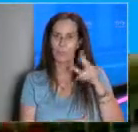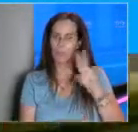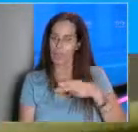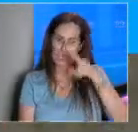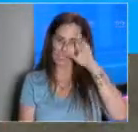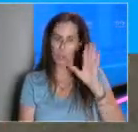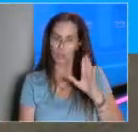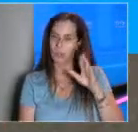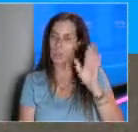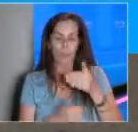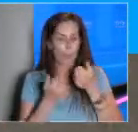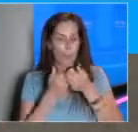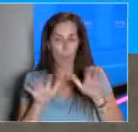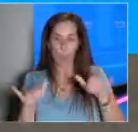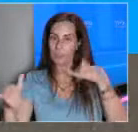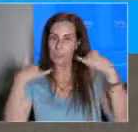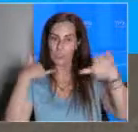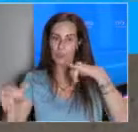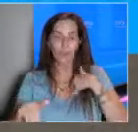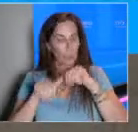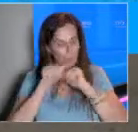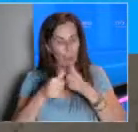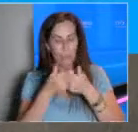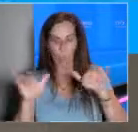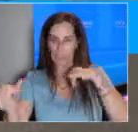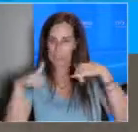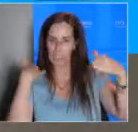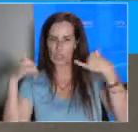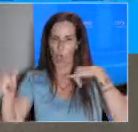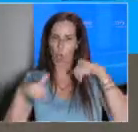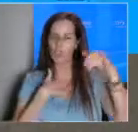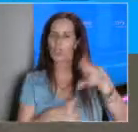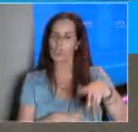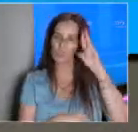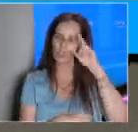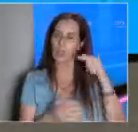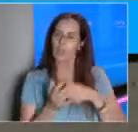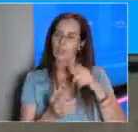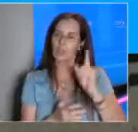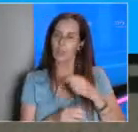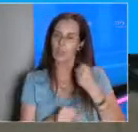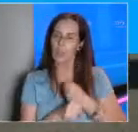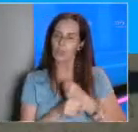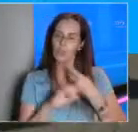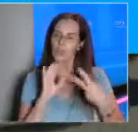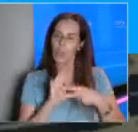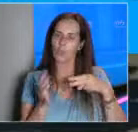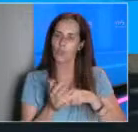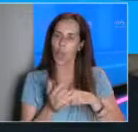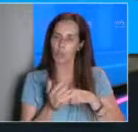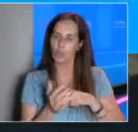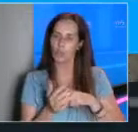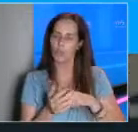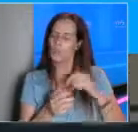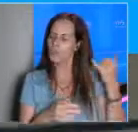סיכון. גם אם פותחים את הטיסות, ואנחנו בעד לפתוח אותם, יש שם סיכון. ולכן צריך לנקוט בתוכניות